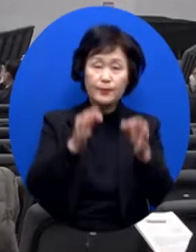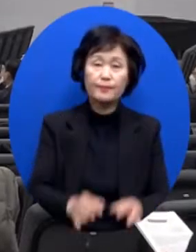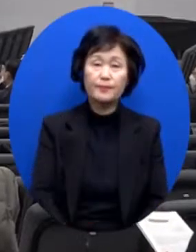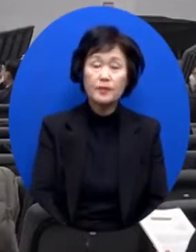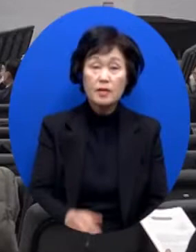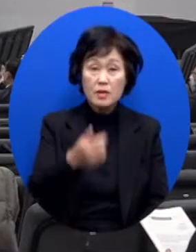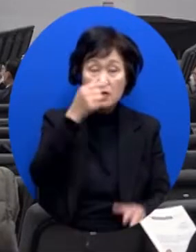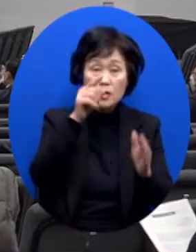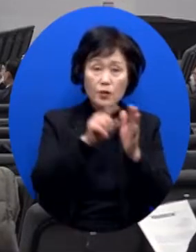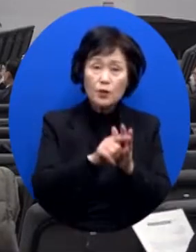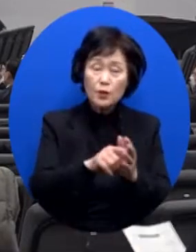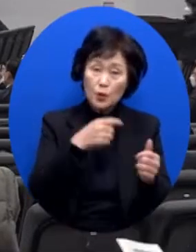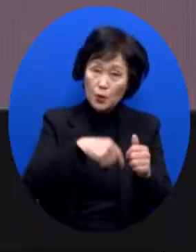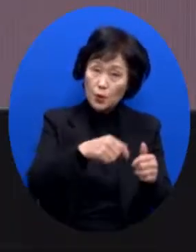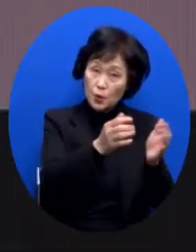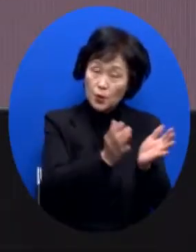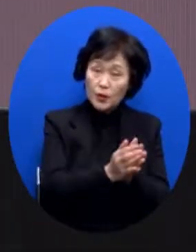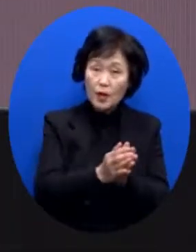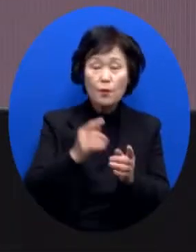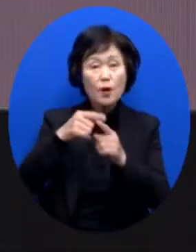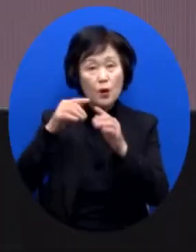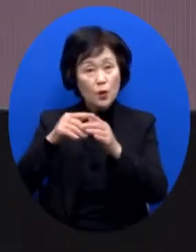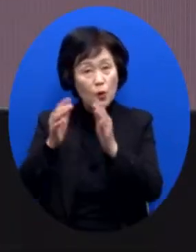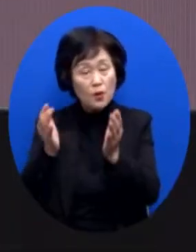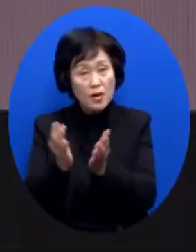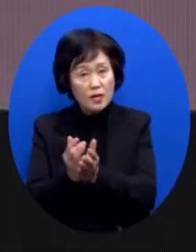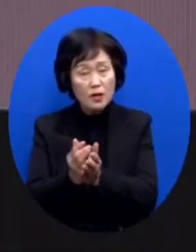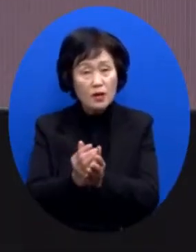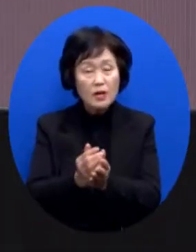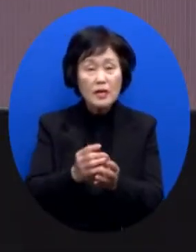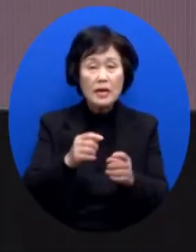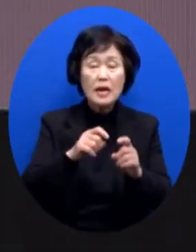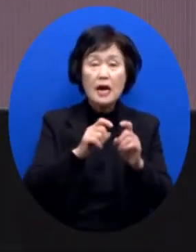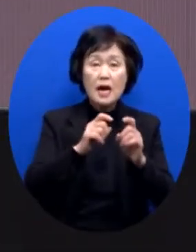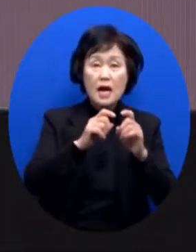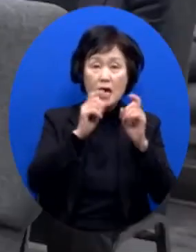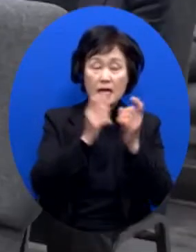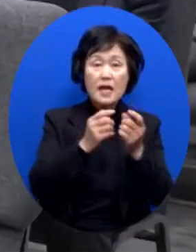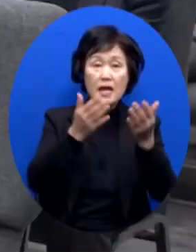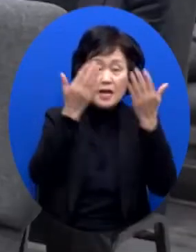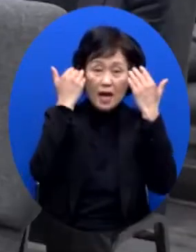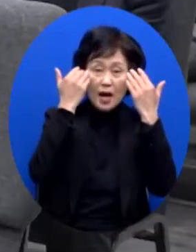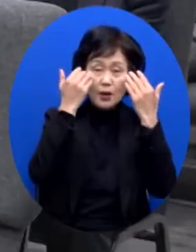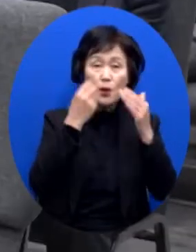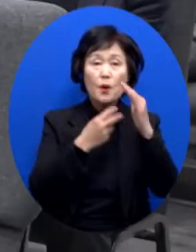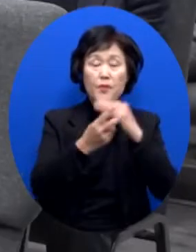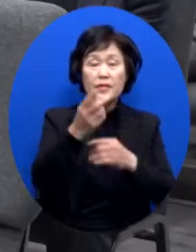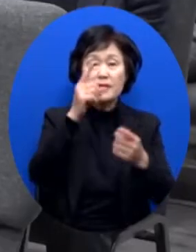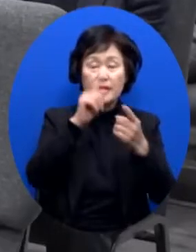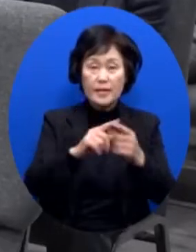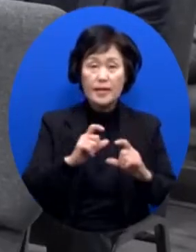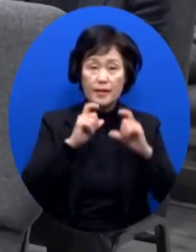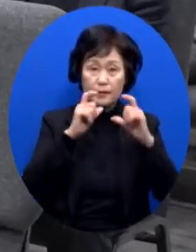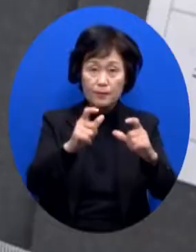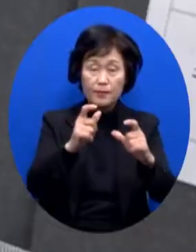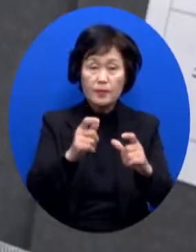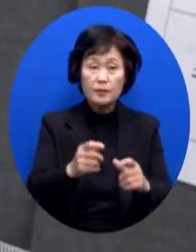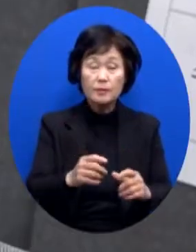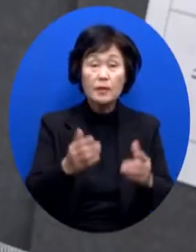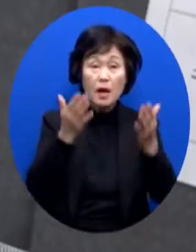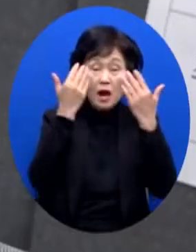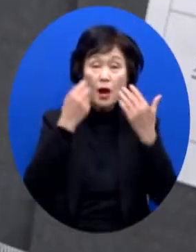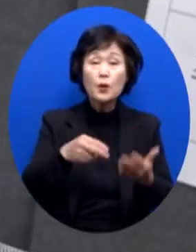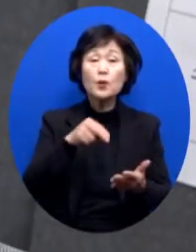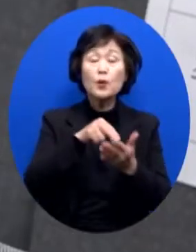기독교 교육계와 한국교회가 기독 싹 비전 을 선포했습니다 존립의 위기에 선 우리나라 500여개의